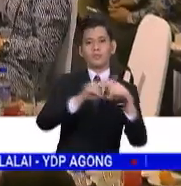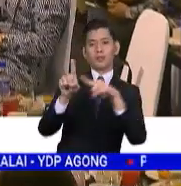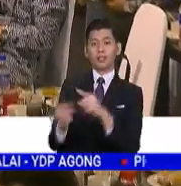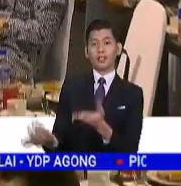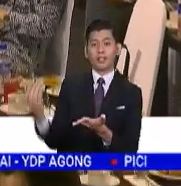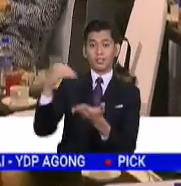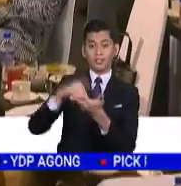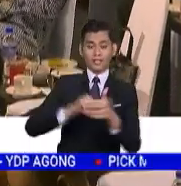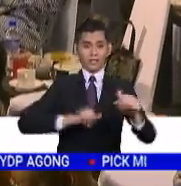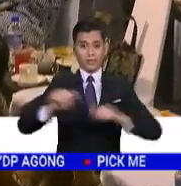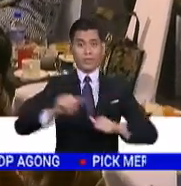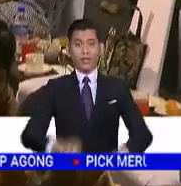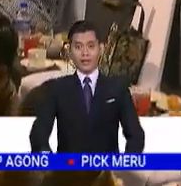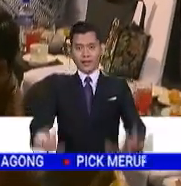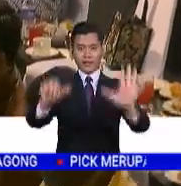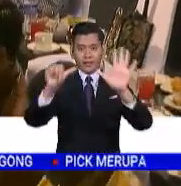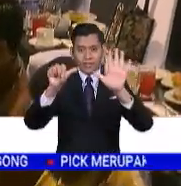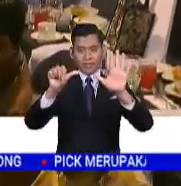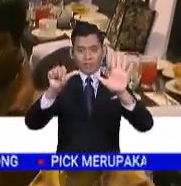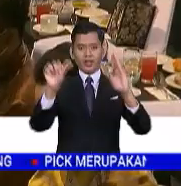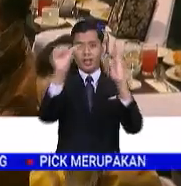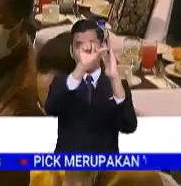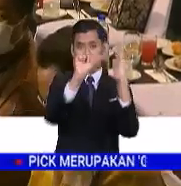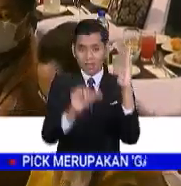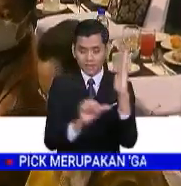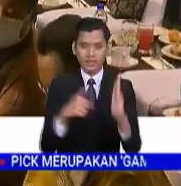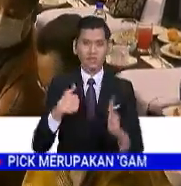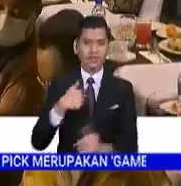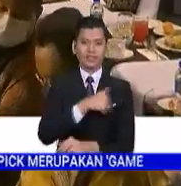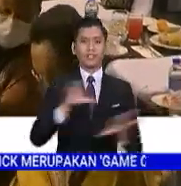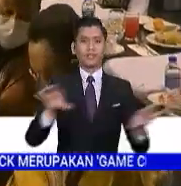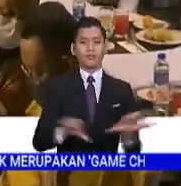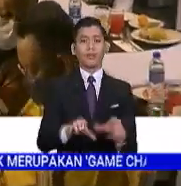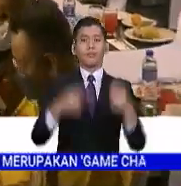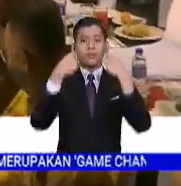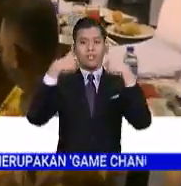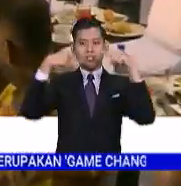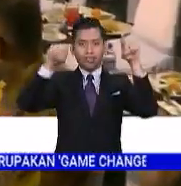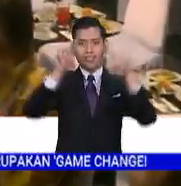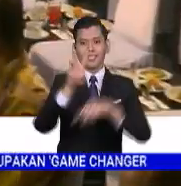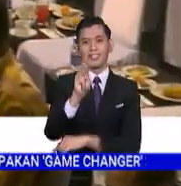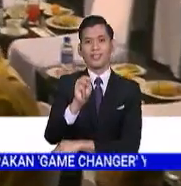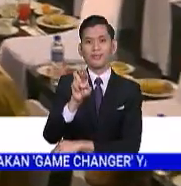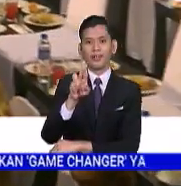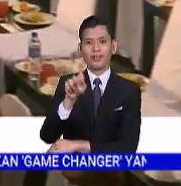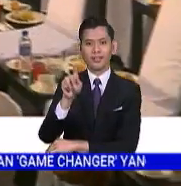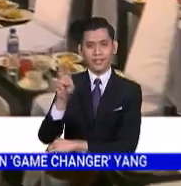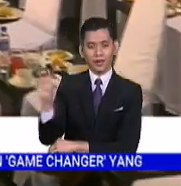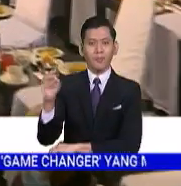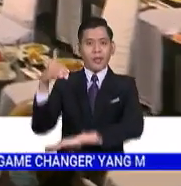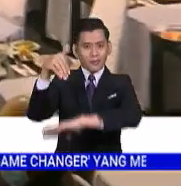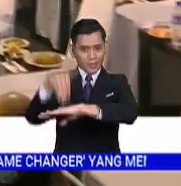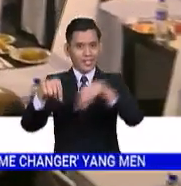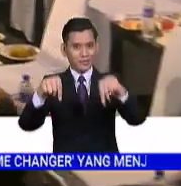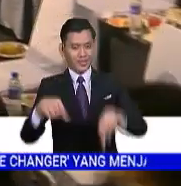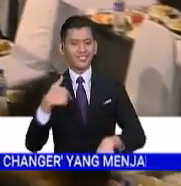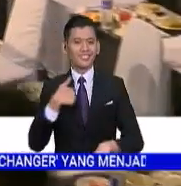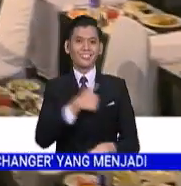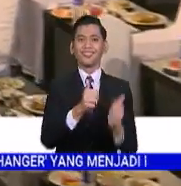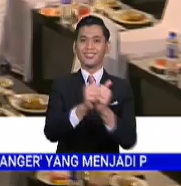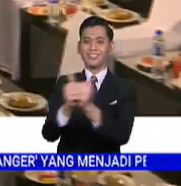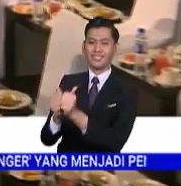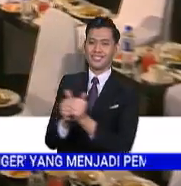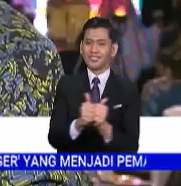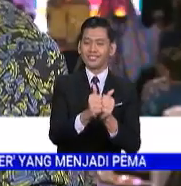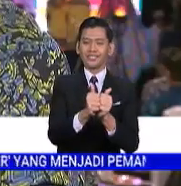acara yang kita raikan bagi menjayakan MRTM ini. Dan pada malam ini kita akan sama-sama